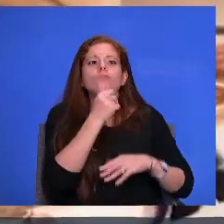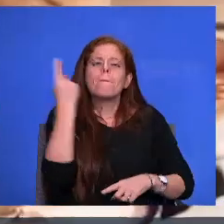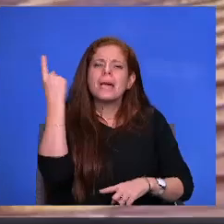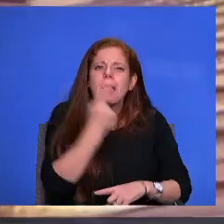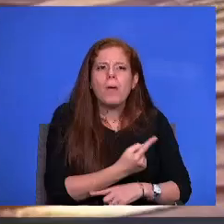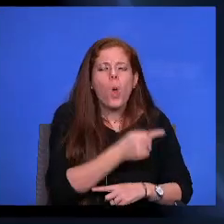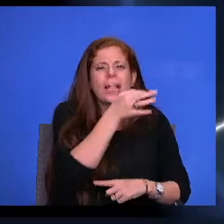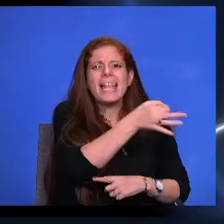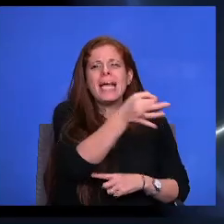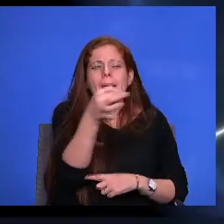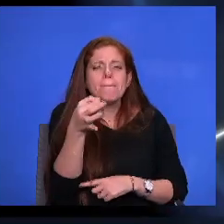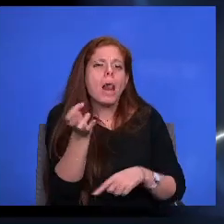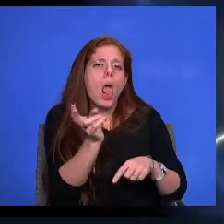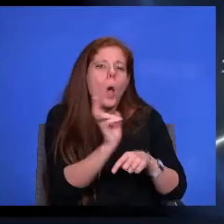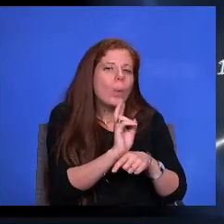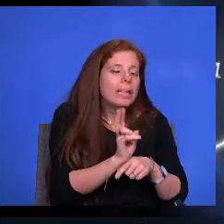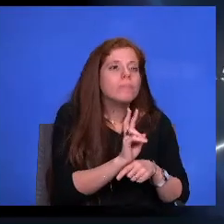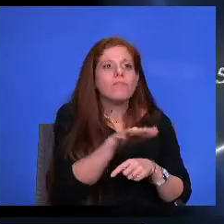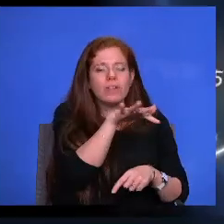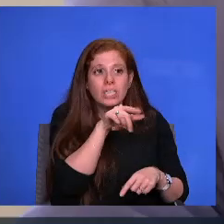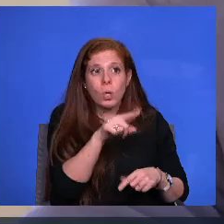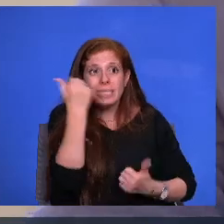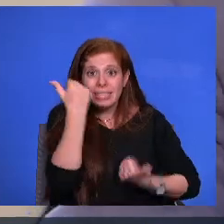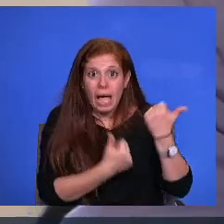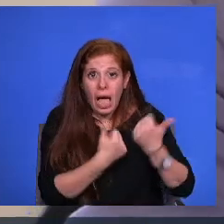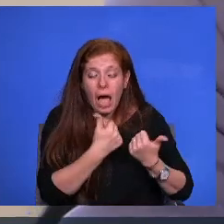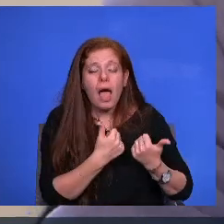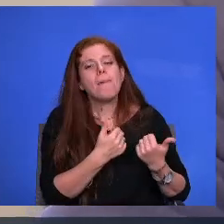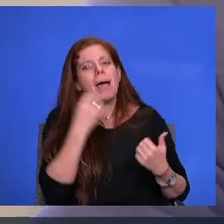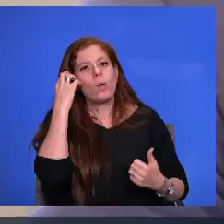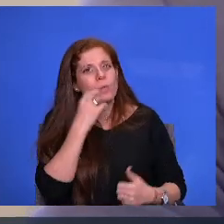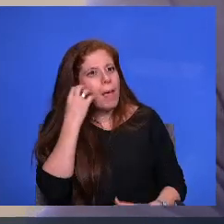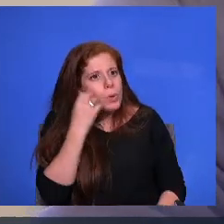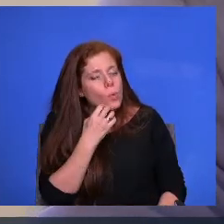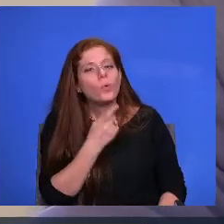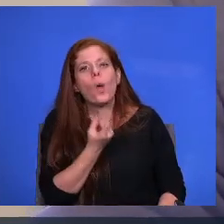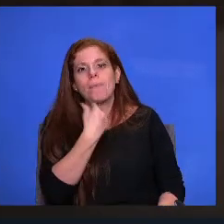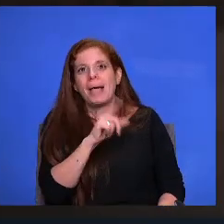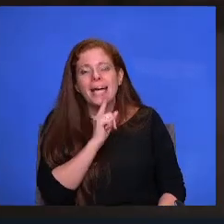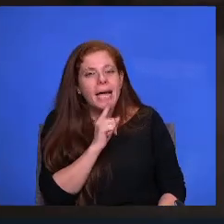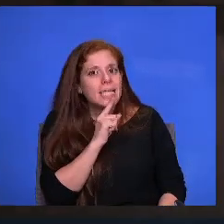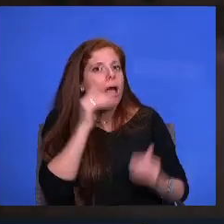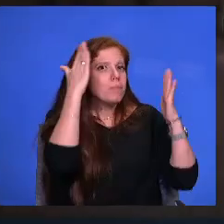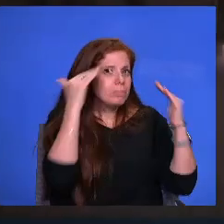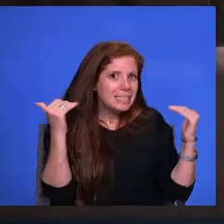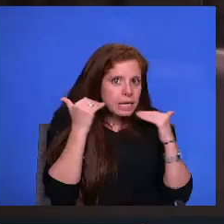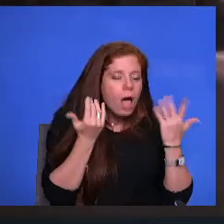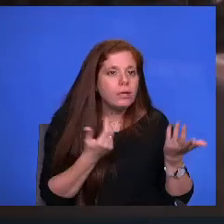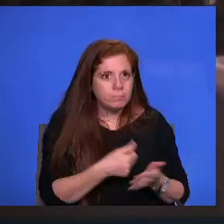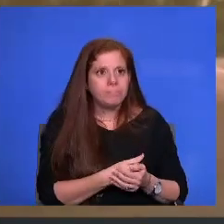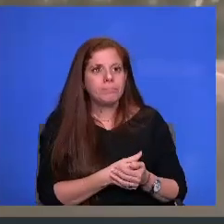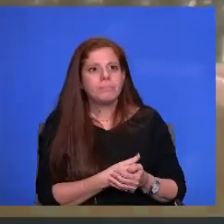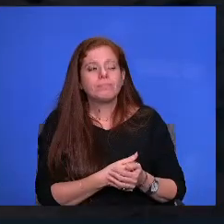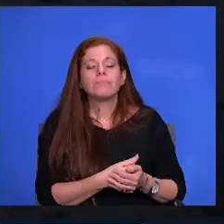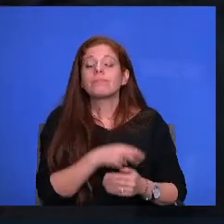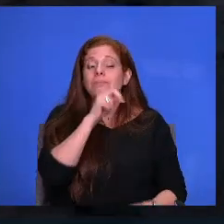מלאכותיים, והאזור הזה התחרה באיחוד האמירויות, בקטר, במצרים. נאום זה עיר